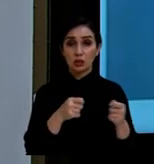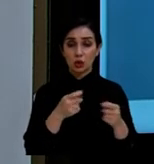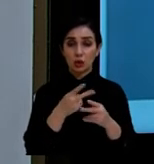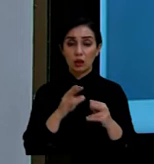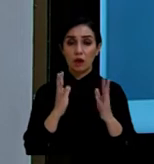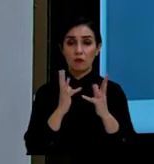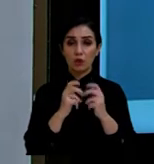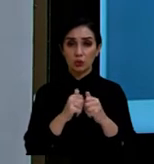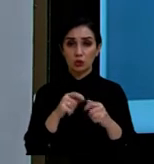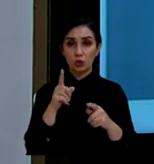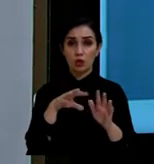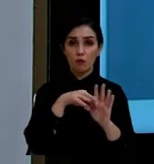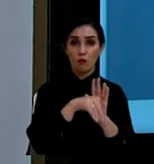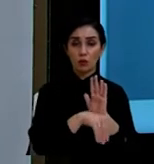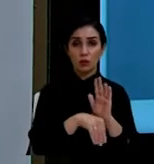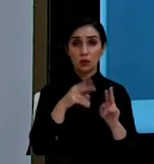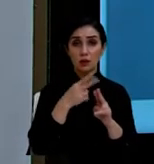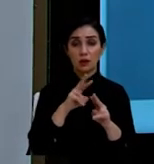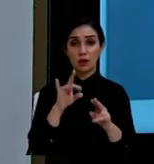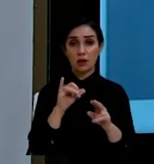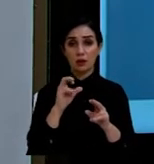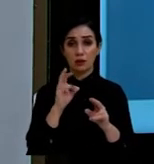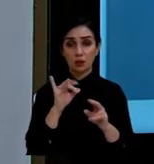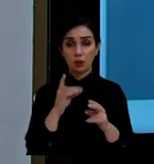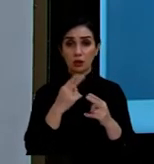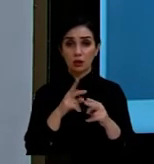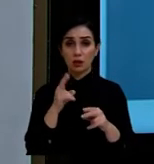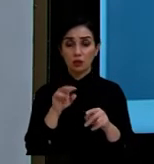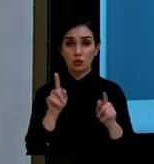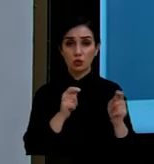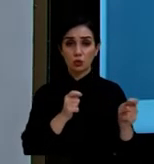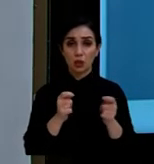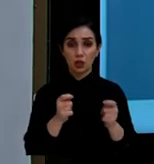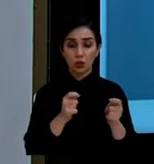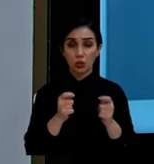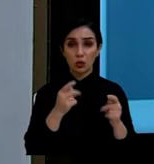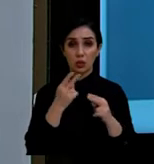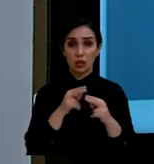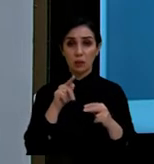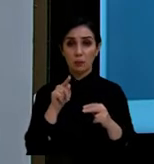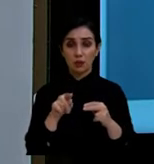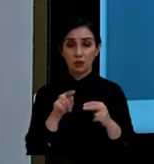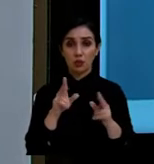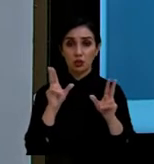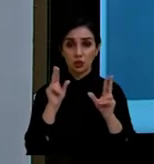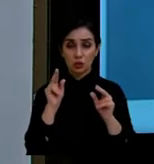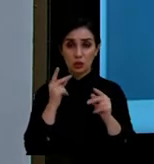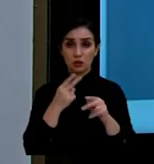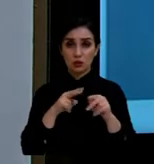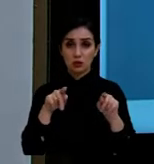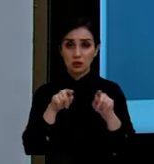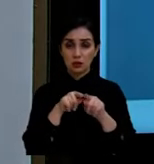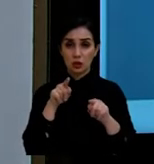они автоматически вводятся в ядерный реактор для того, чтобы регулировать именно число вот